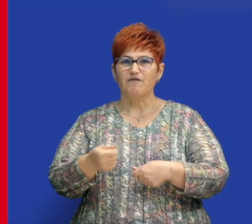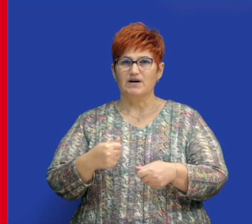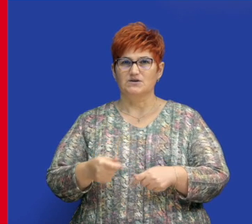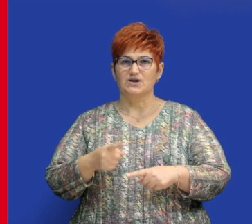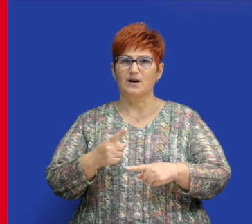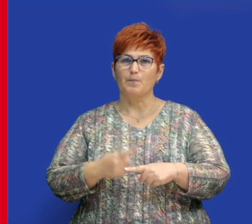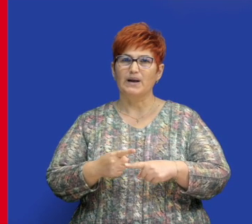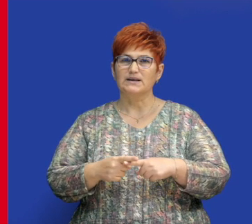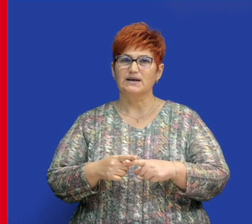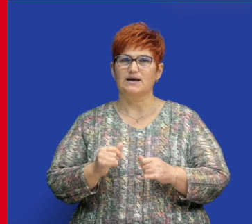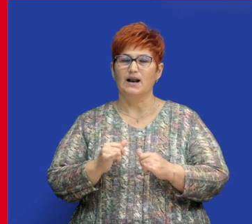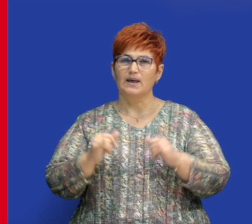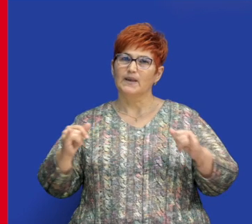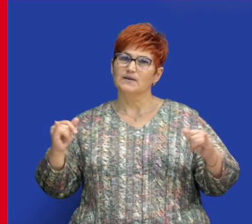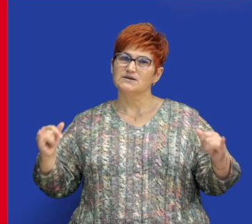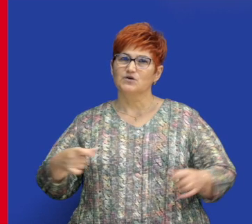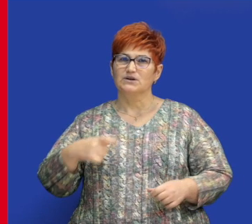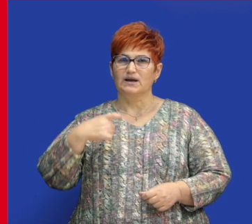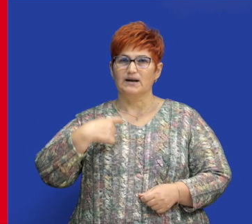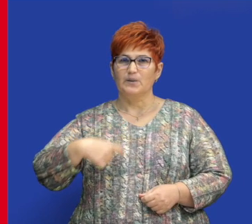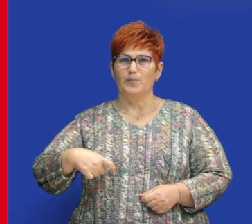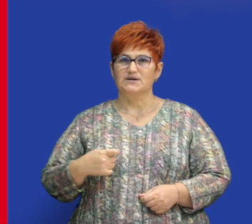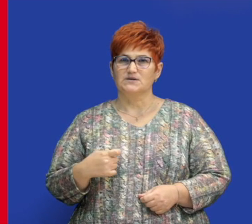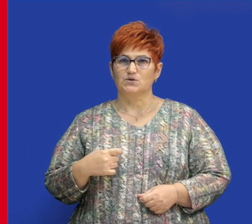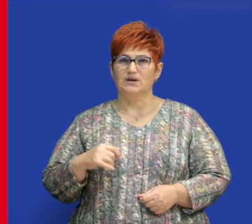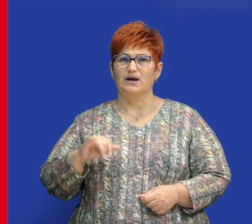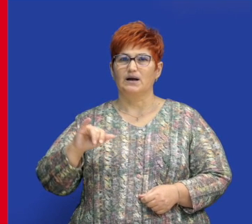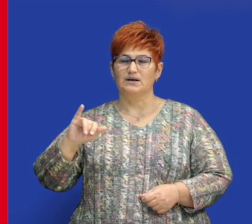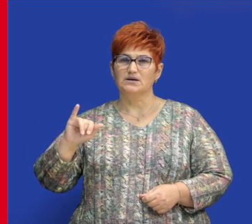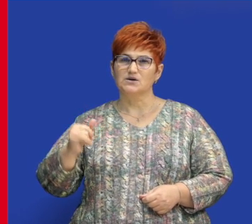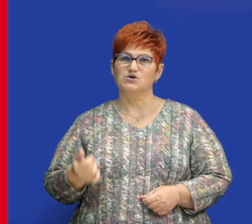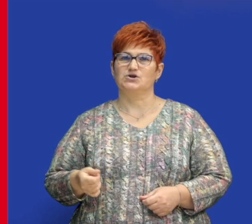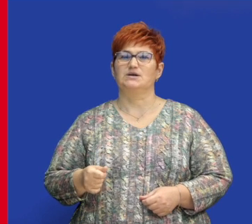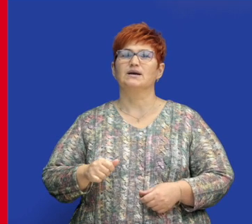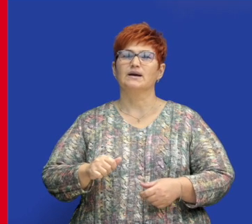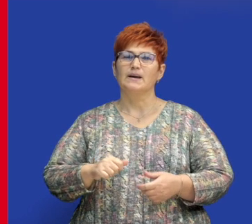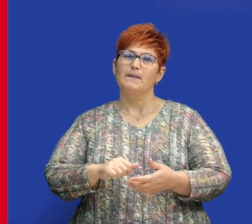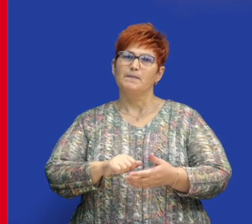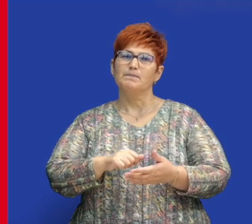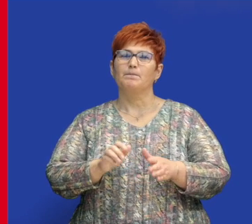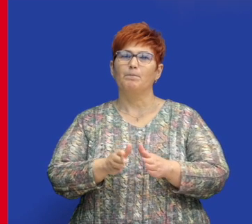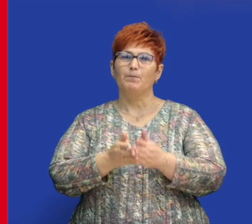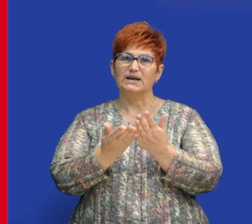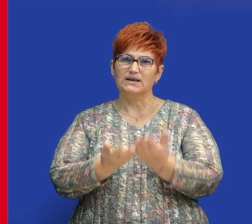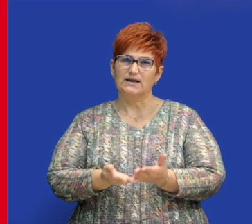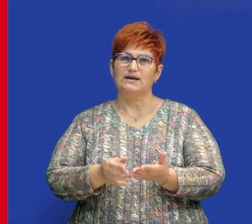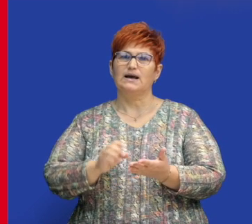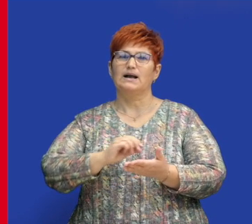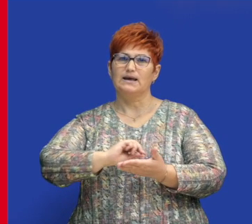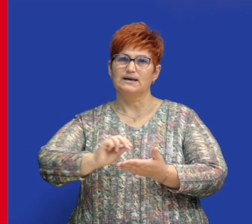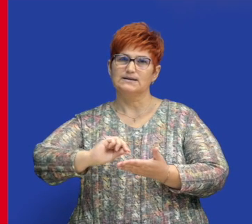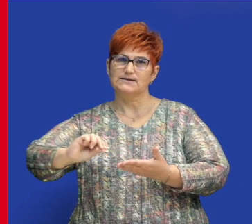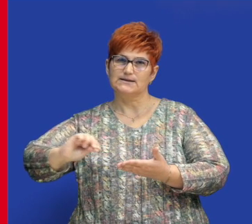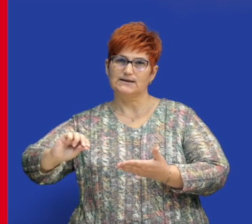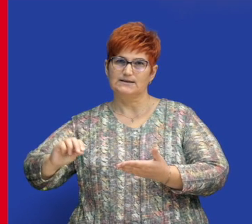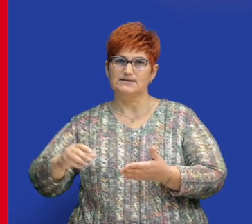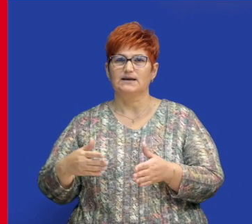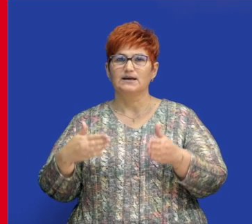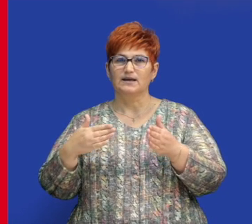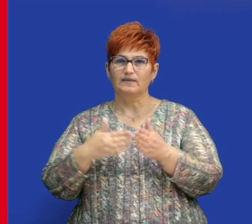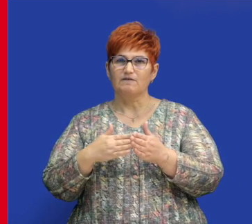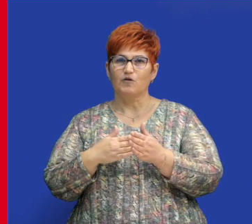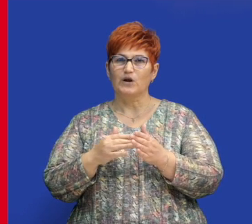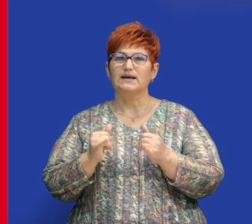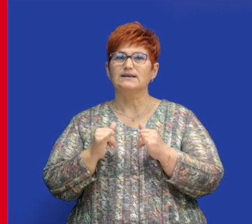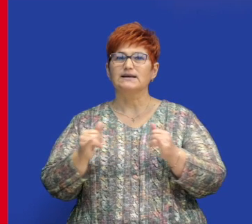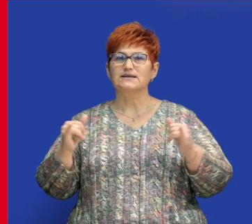Keresztnevén csak a jó barátok szólítják egymást. Nagyon büszkék a konyhájukra. Étkezés terén ínyencek, keveset és